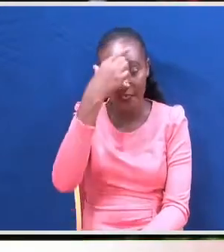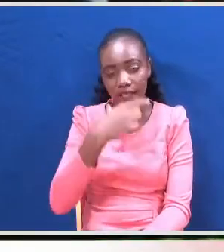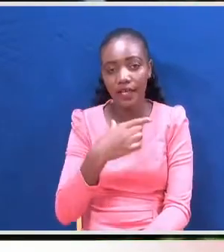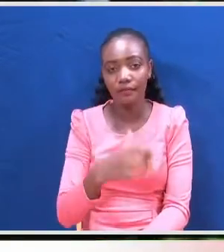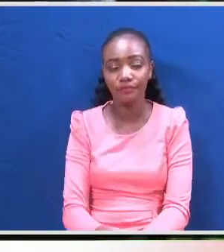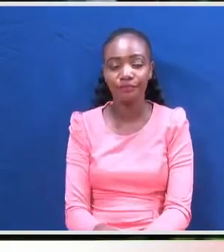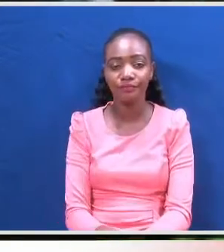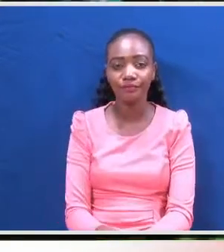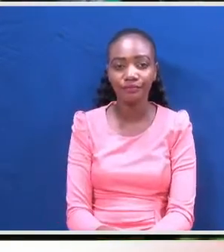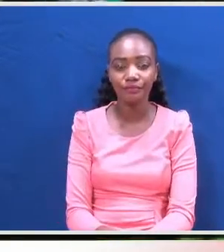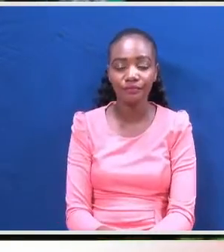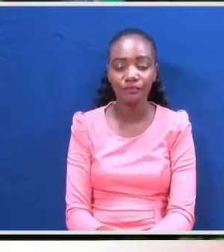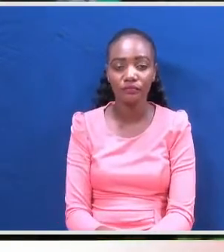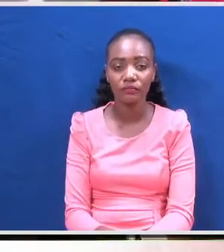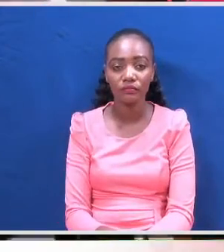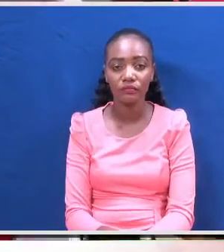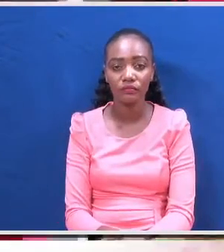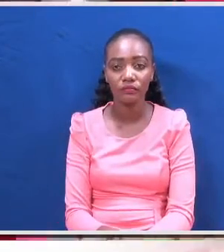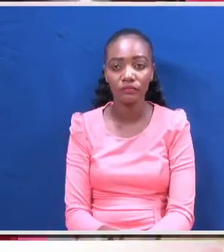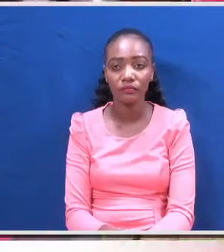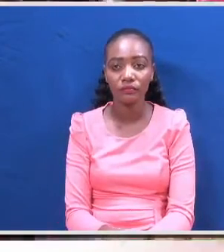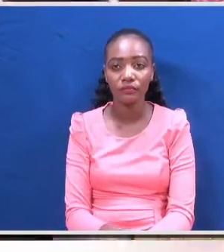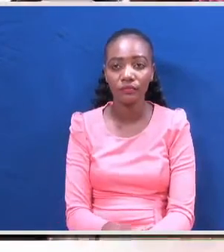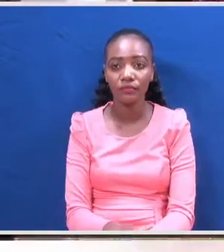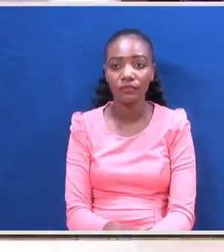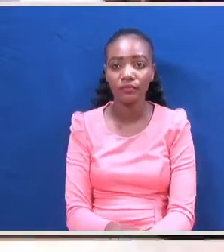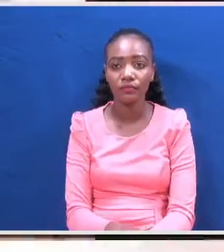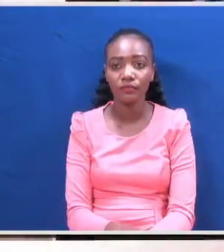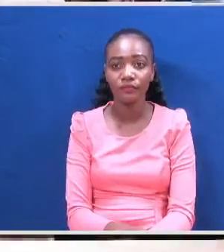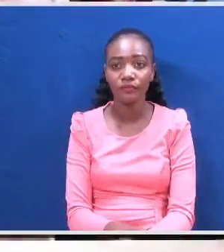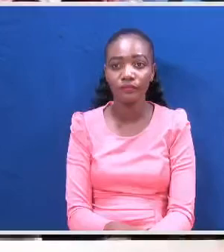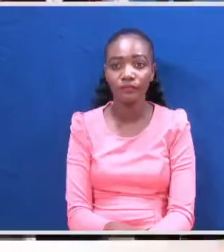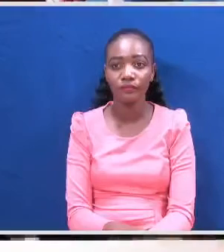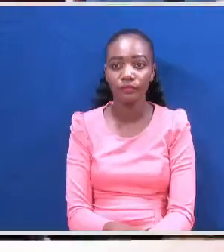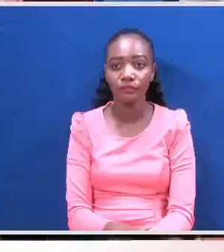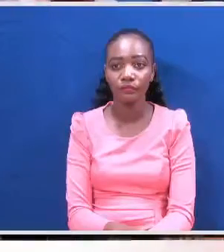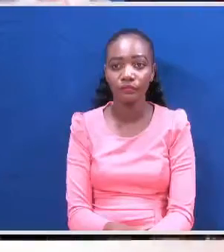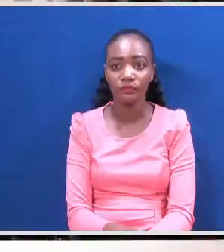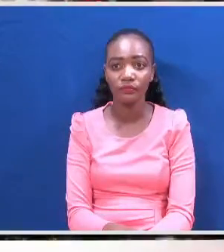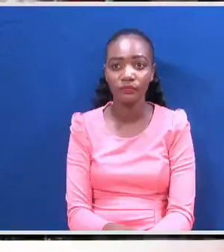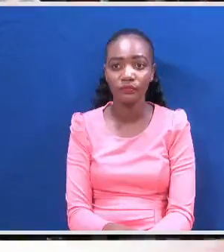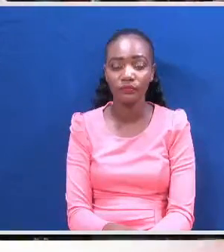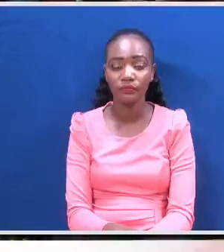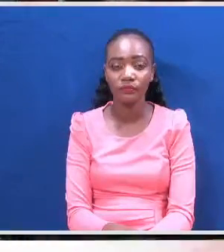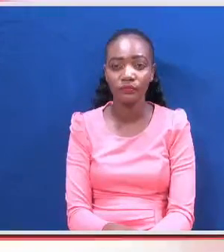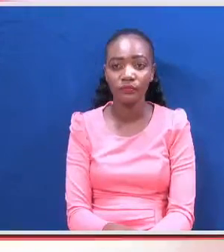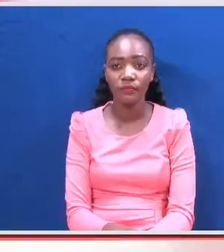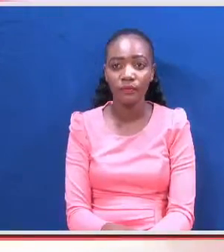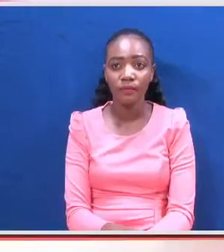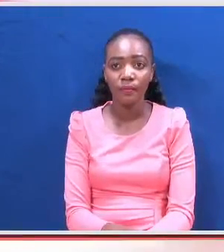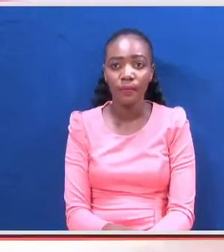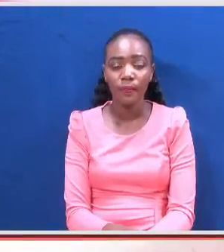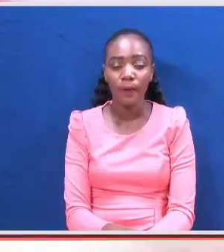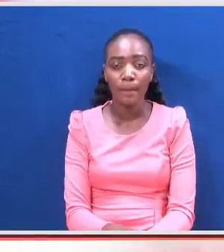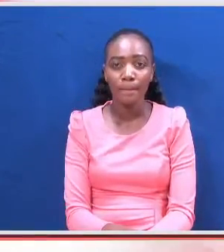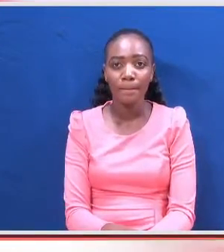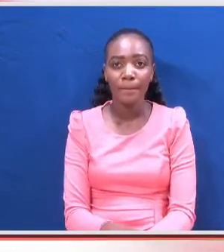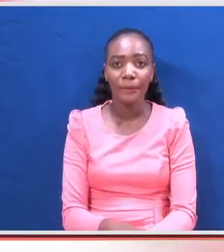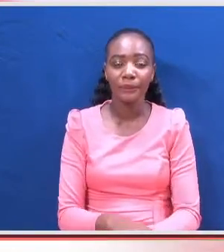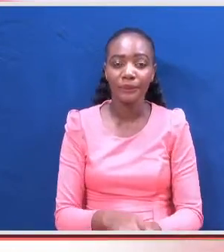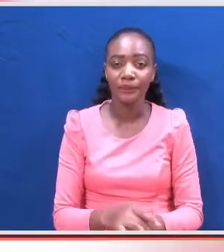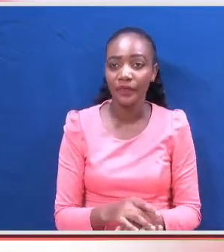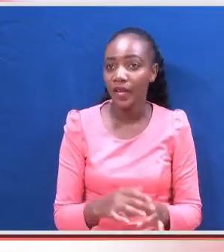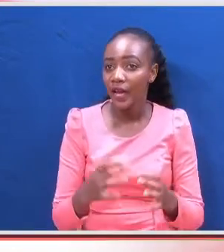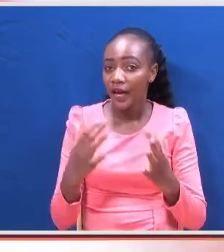Kilemi, TV 47.